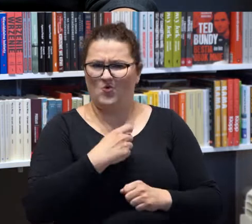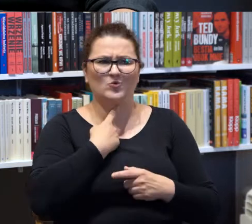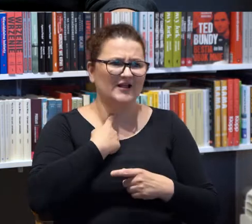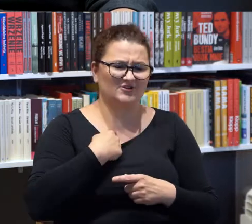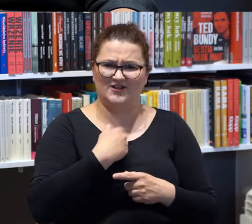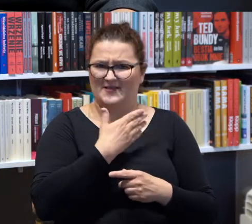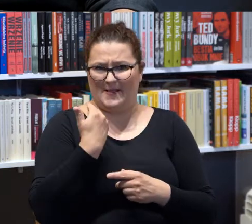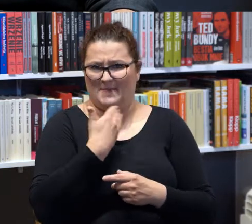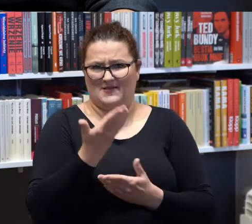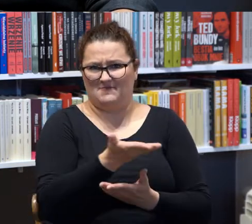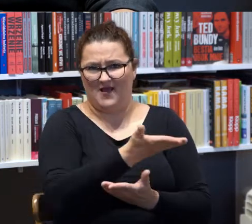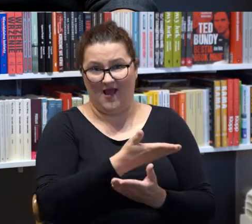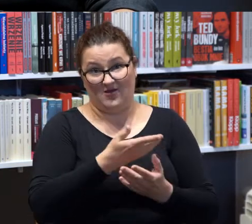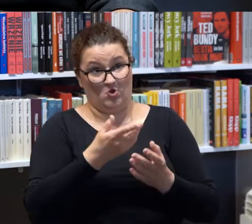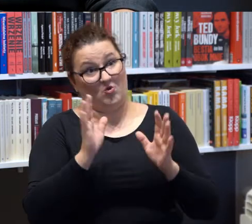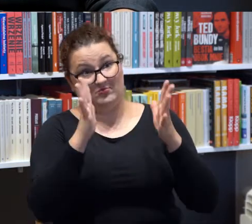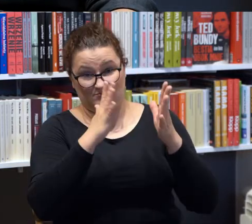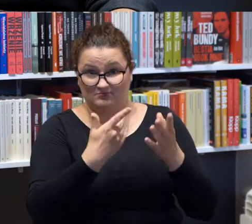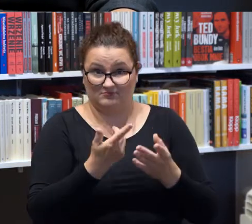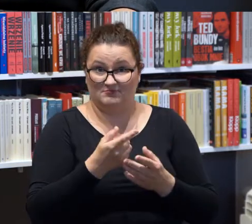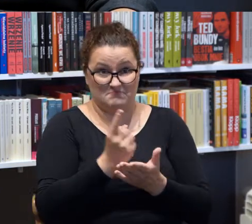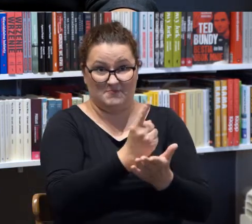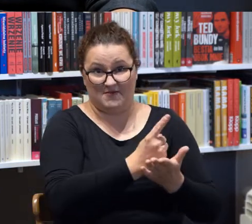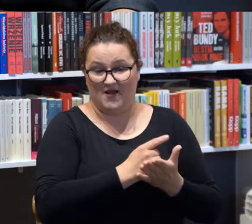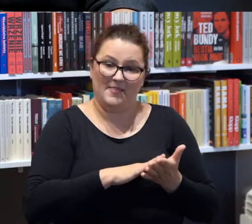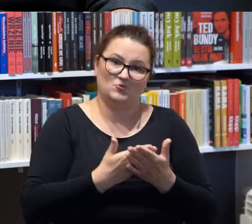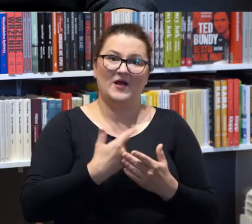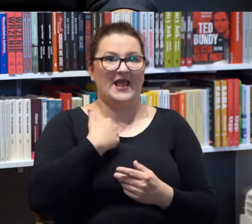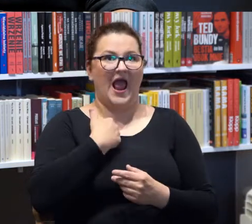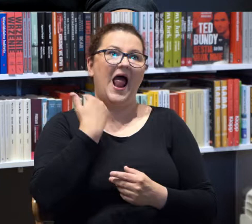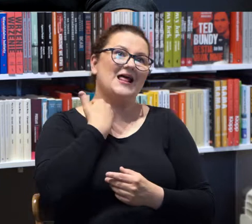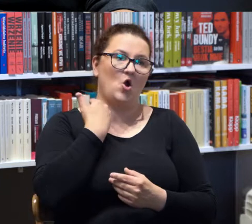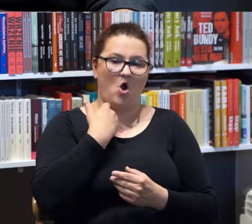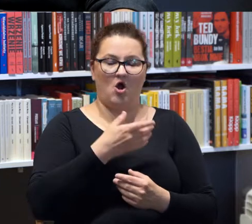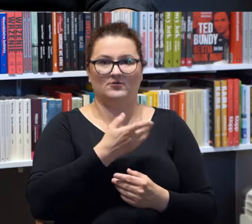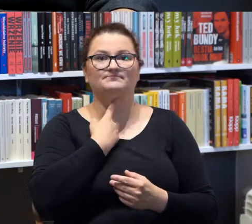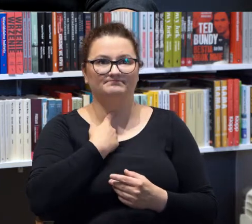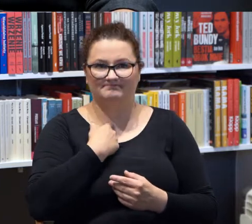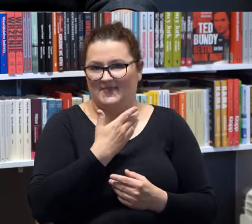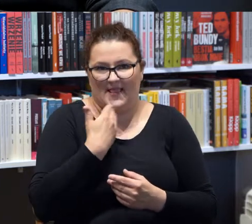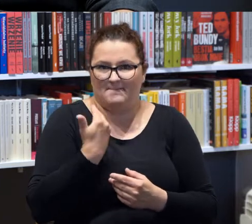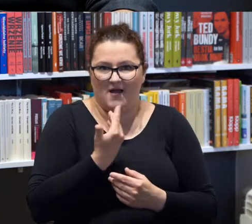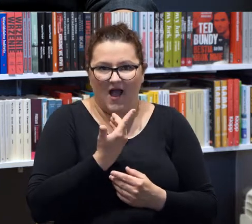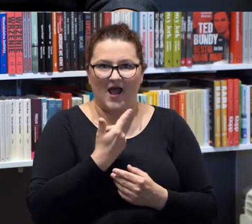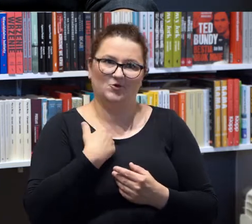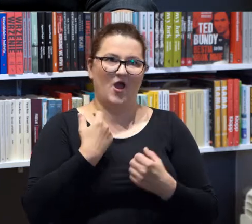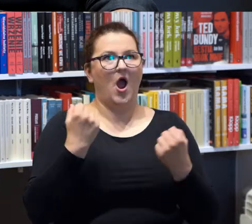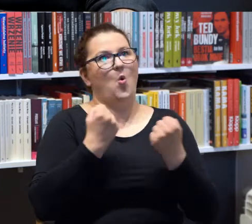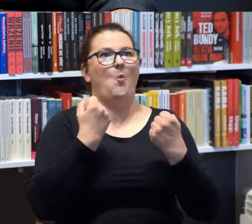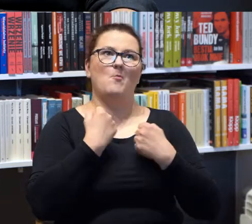w kategorii jakiejś zasługi tych osób. No ja się nie uzależniłam od alkoholu, ale nie myślę o tym w kategoriach, że jestem jakaś heroiczna postawa.